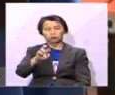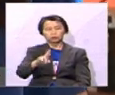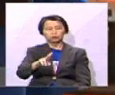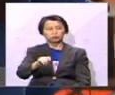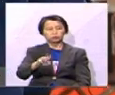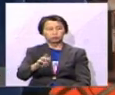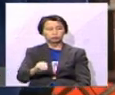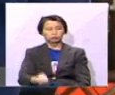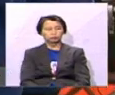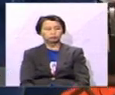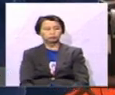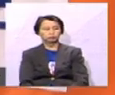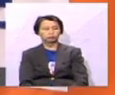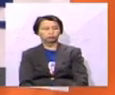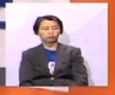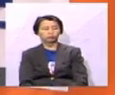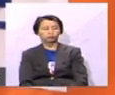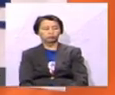RTM.